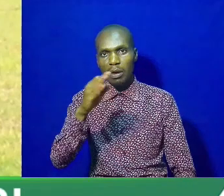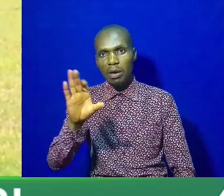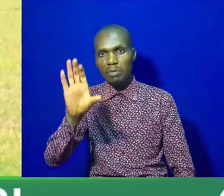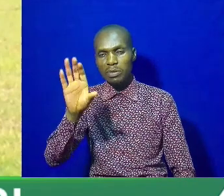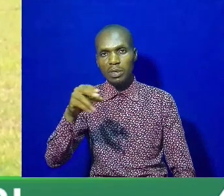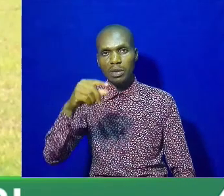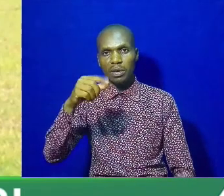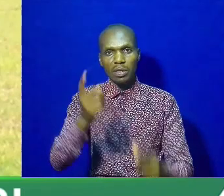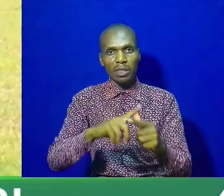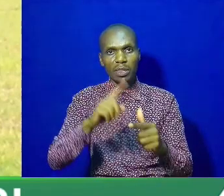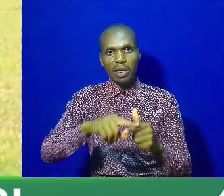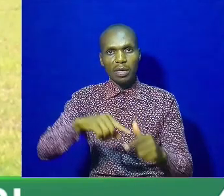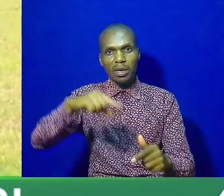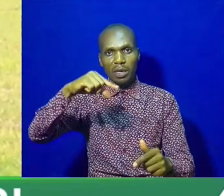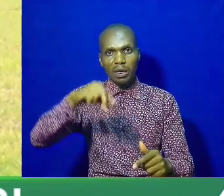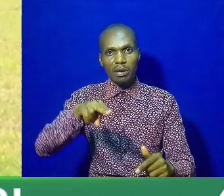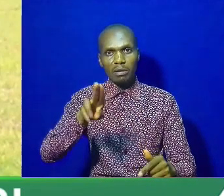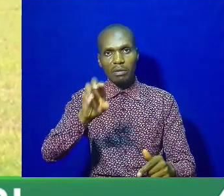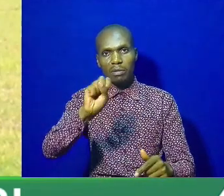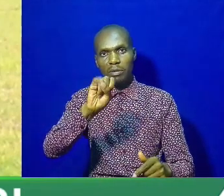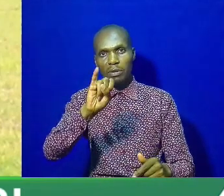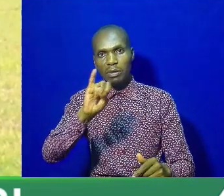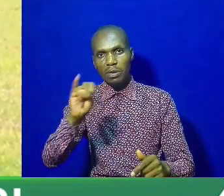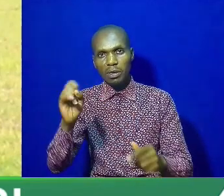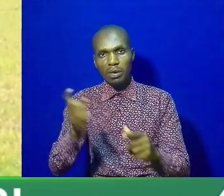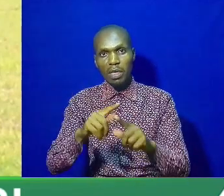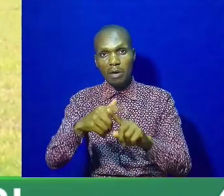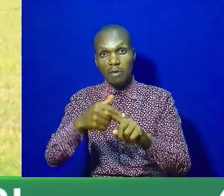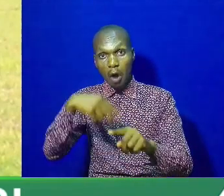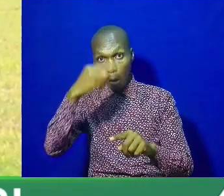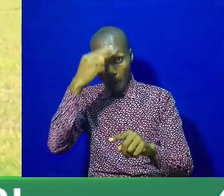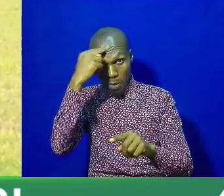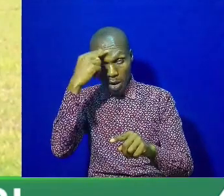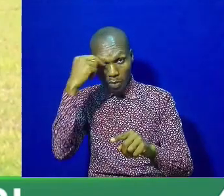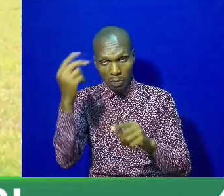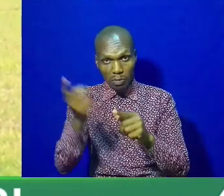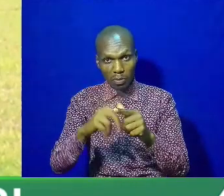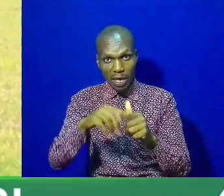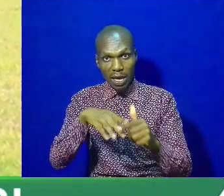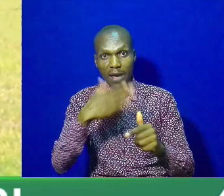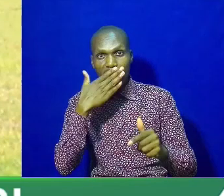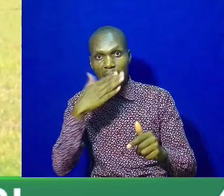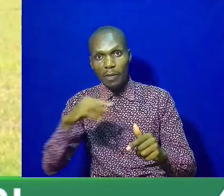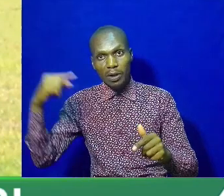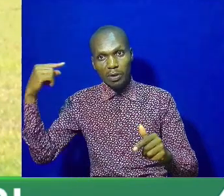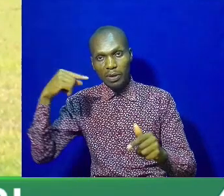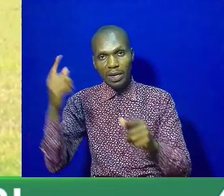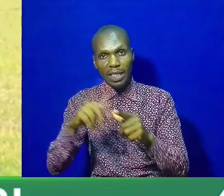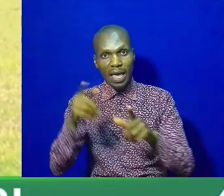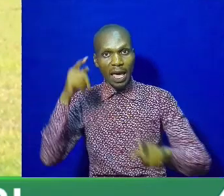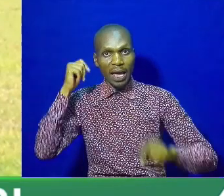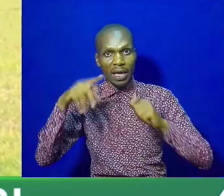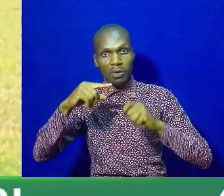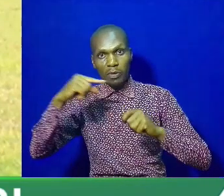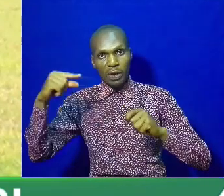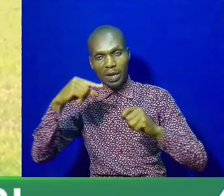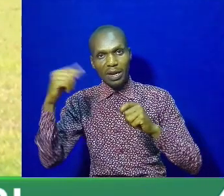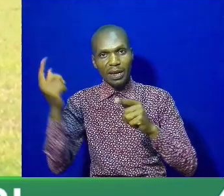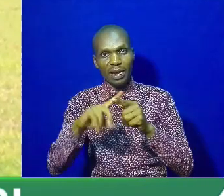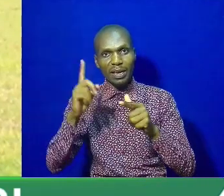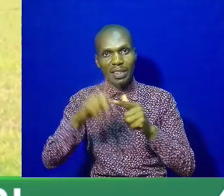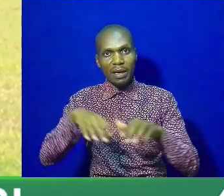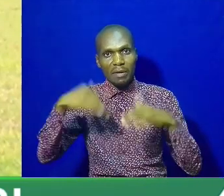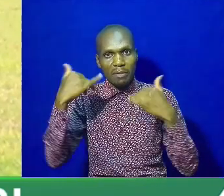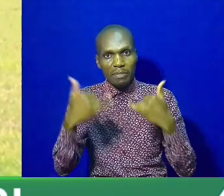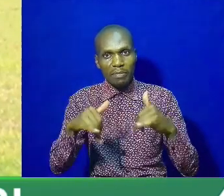Kukosori chikosori chavo chenge kuruwa sege tike likia Narok Stadium awendo Green Stadium amu na Kericho Green Stadium. Nika bono chikosori chira nera iga